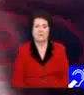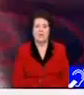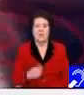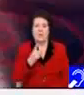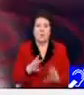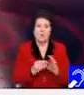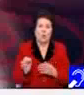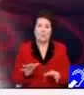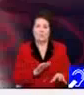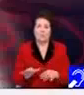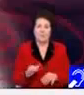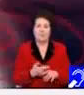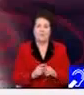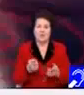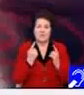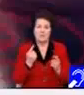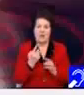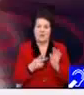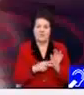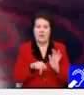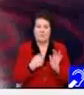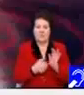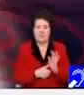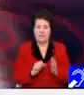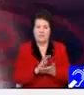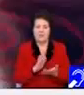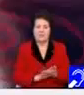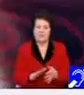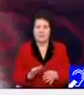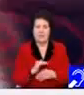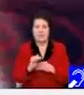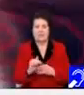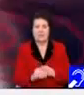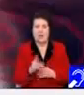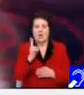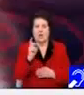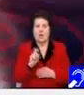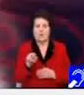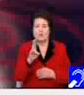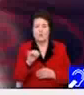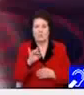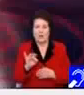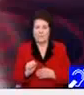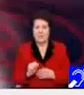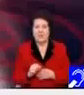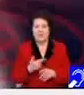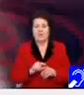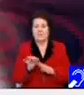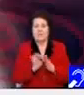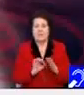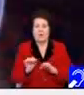Un cutremur de magnitudine foarte mare, 7,6, s-a înregistrat în largul coastelor Hondurasului, în America Centrală.